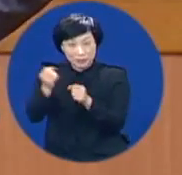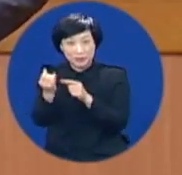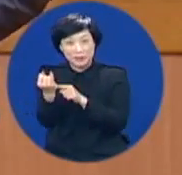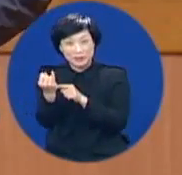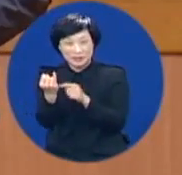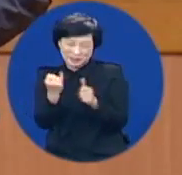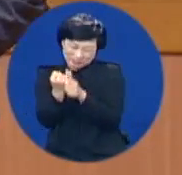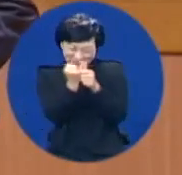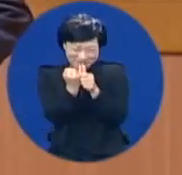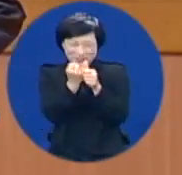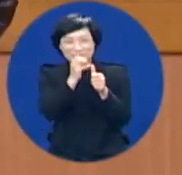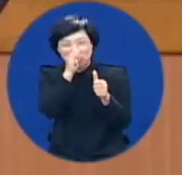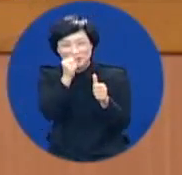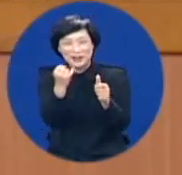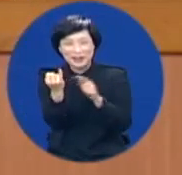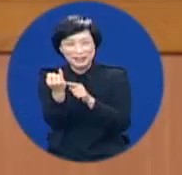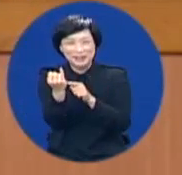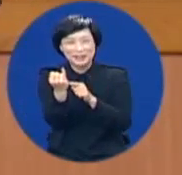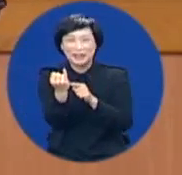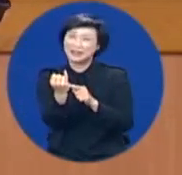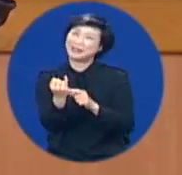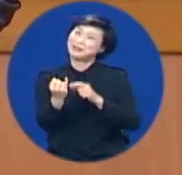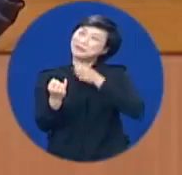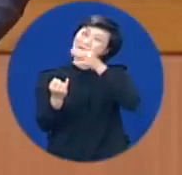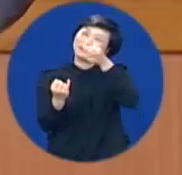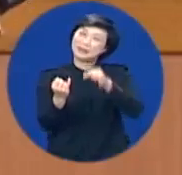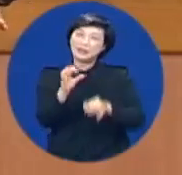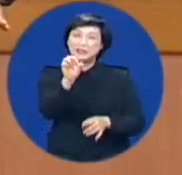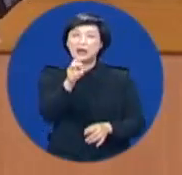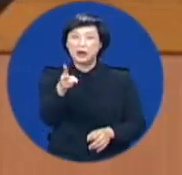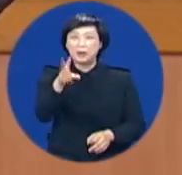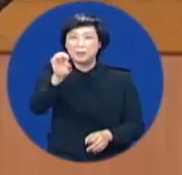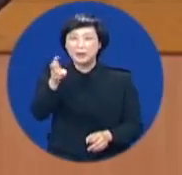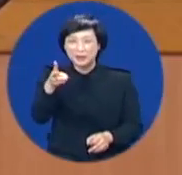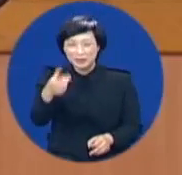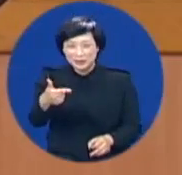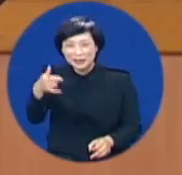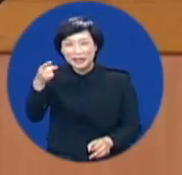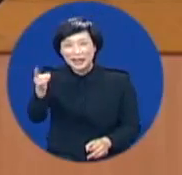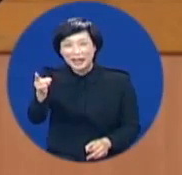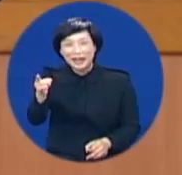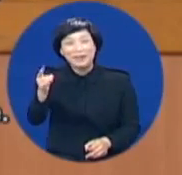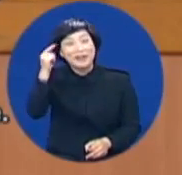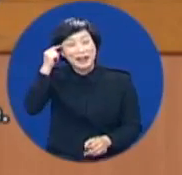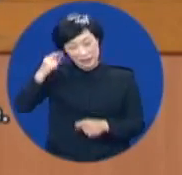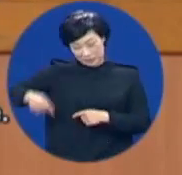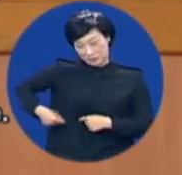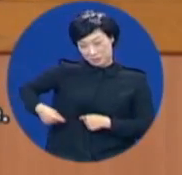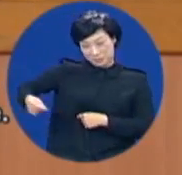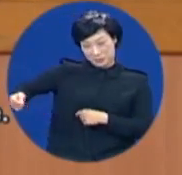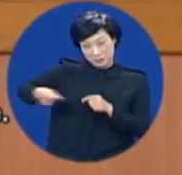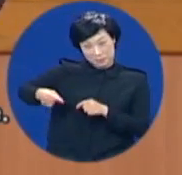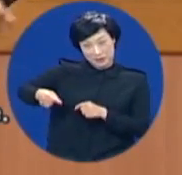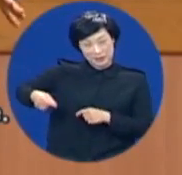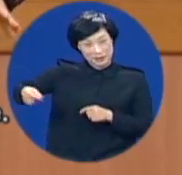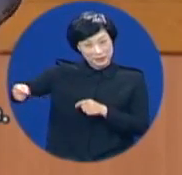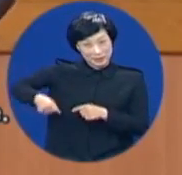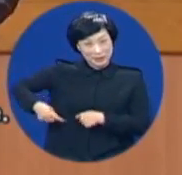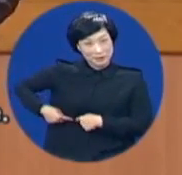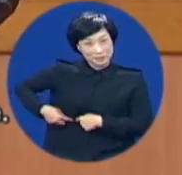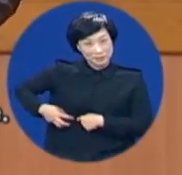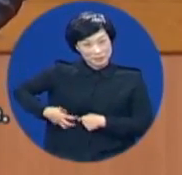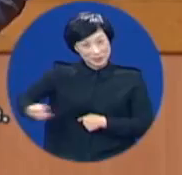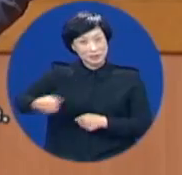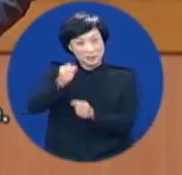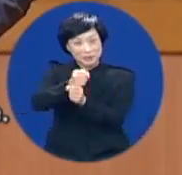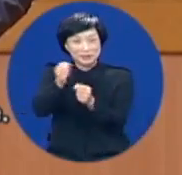옆에 있어야 좋아요. 그래서 여자를 옆에 내라고 하잖아요. 갈비, 옆에 있는 갈비뼈로 만들어줬기 때문에 옆에